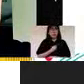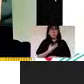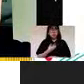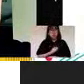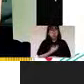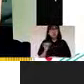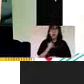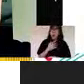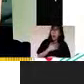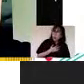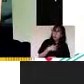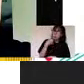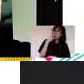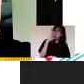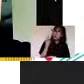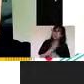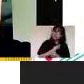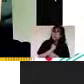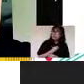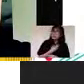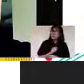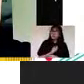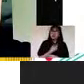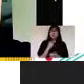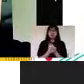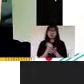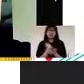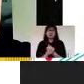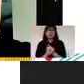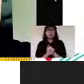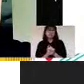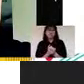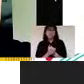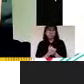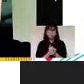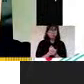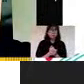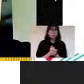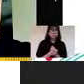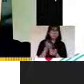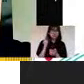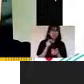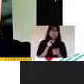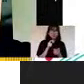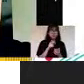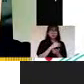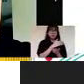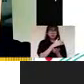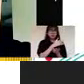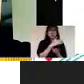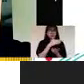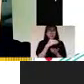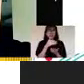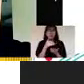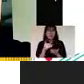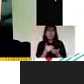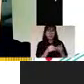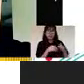data breach itu buat kami bukannya satu sama sekali bukan hal yang positif gitu. Data breach buat kami itu adalah